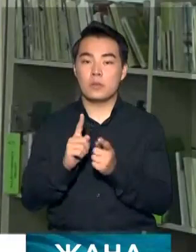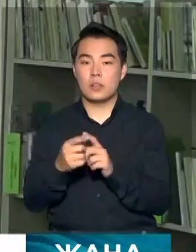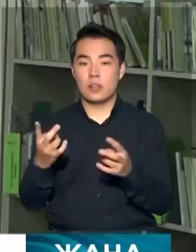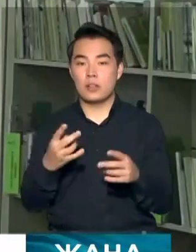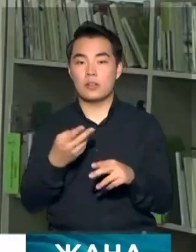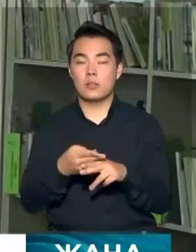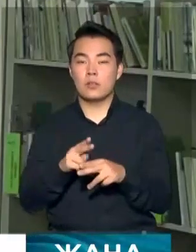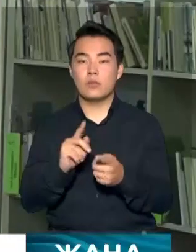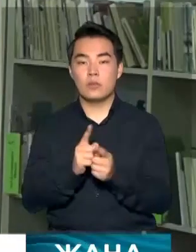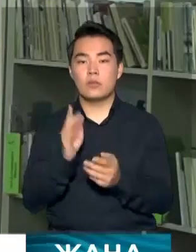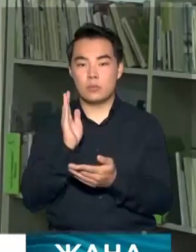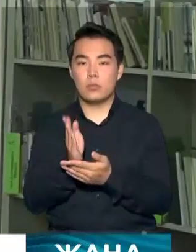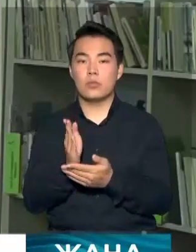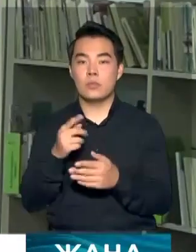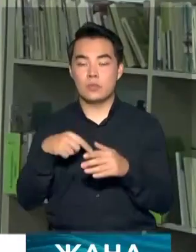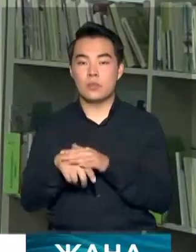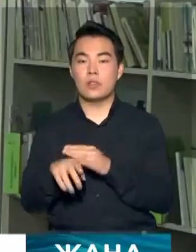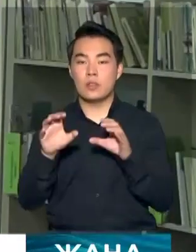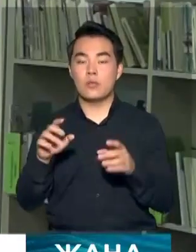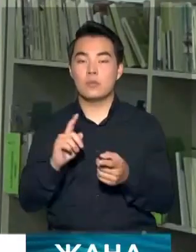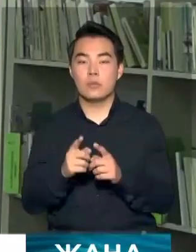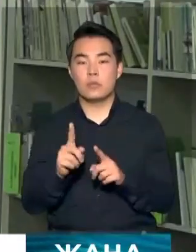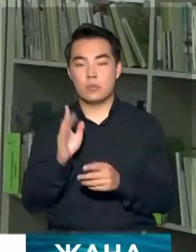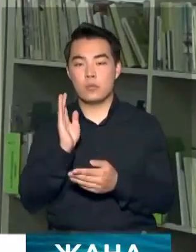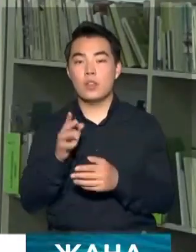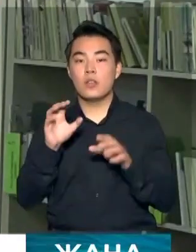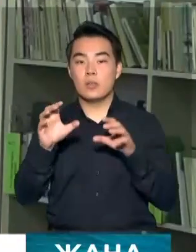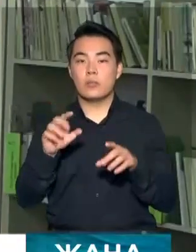ұсыныстарын беретін болатын болса, оны әрине өзгерісі енгізіледі. Екінші